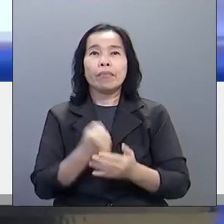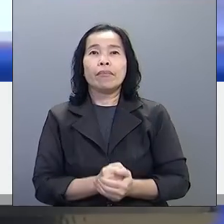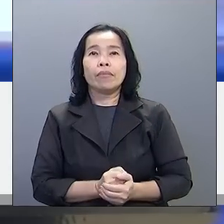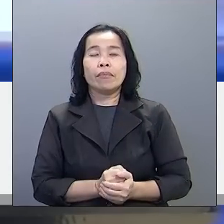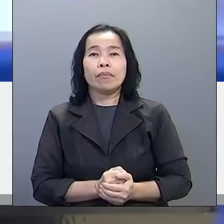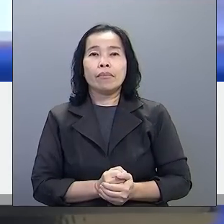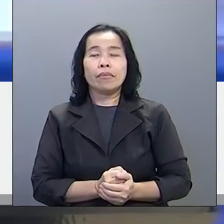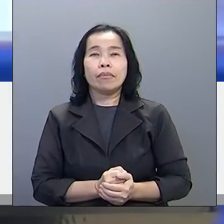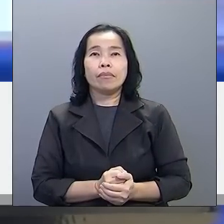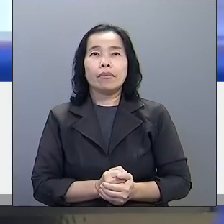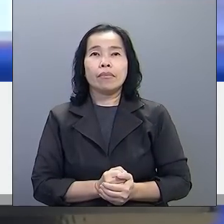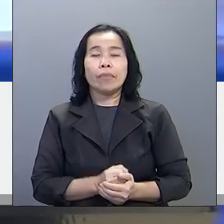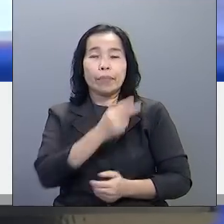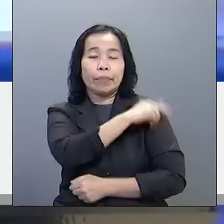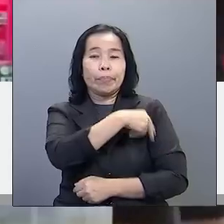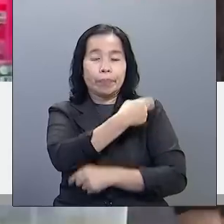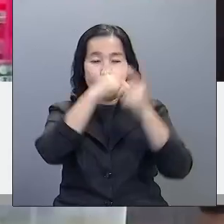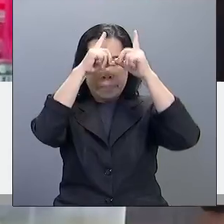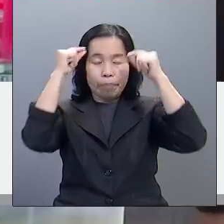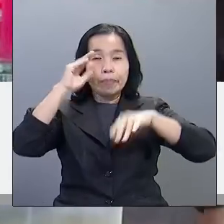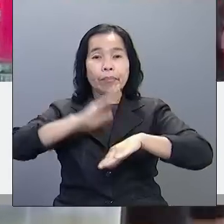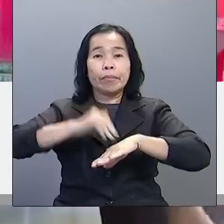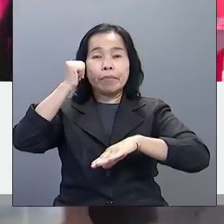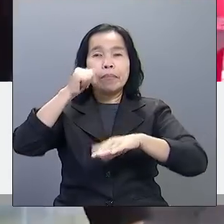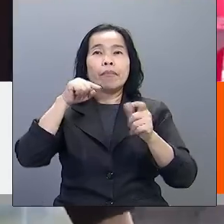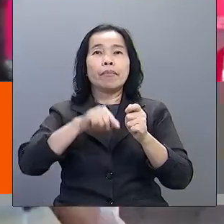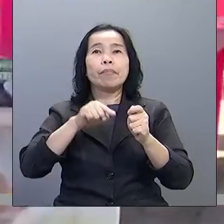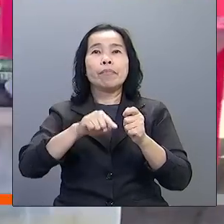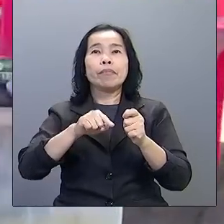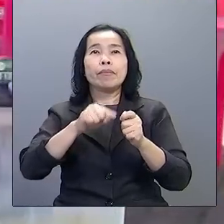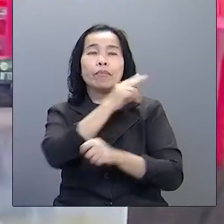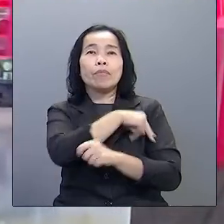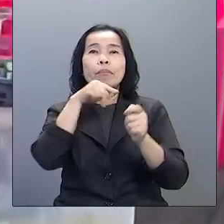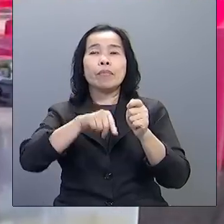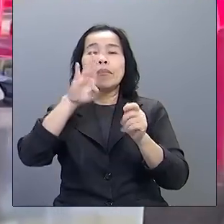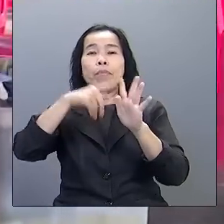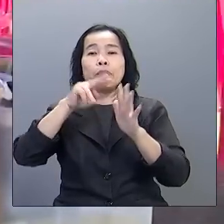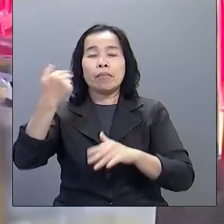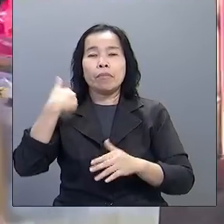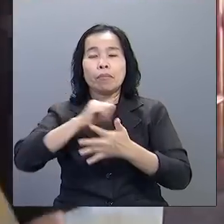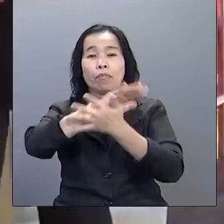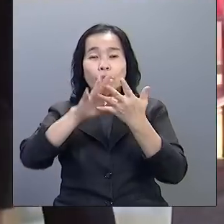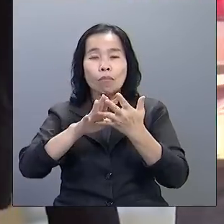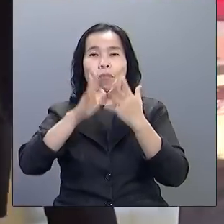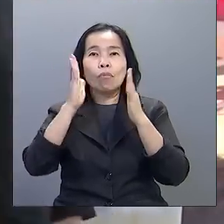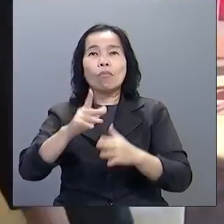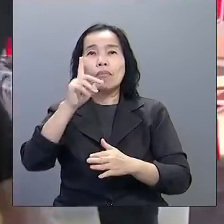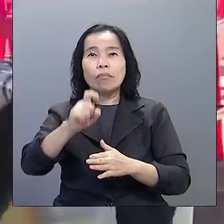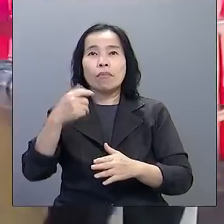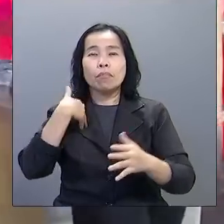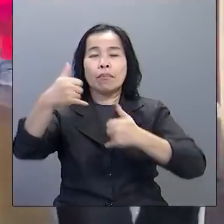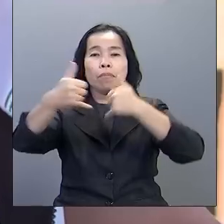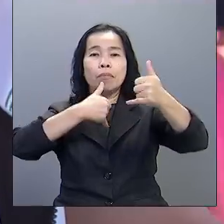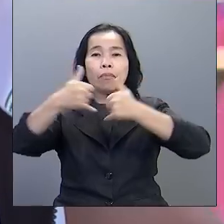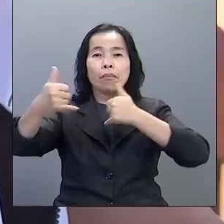างสุธดาสมุทรพ่องพยาบาลชำนาญการโรงพยาบาลบางสะพานระบุครับว่าตั้งแต่เกิดเหตุมีญาติของผู้สูญหายและผู้เสียชีวิตเข้ารับการ